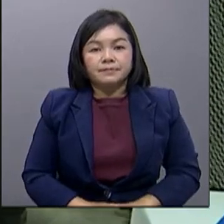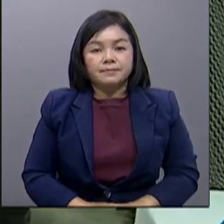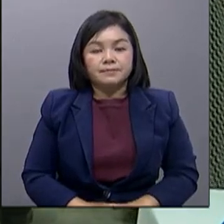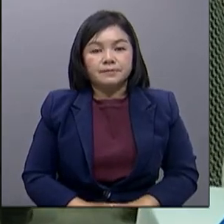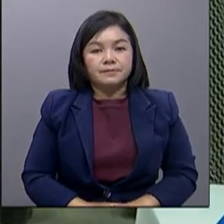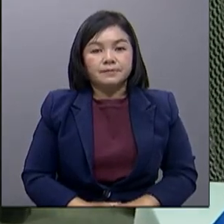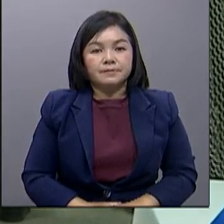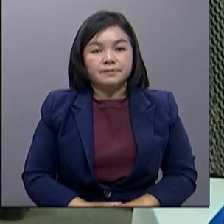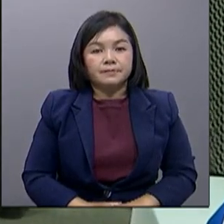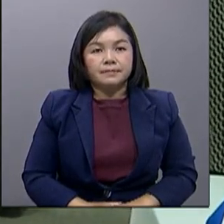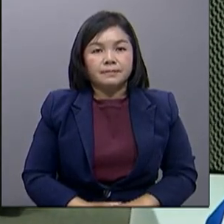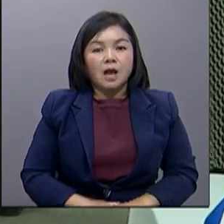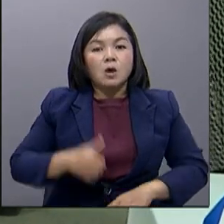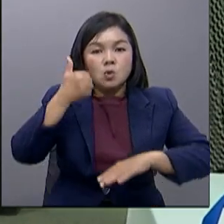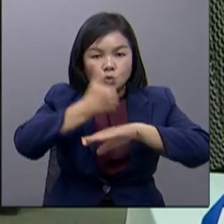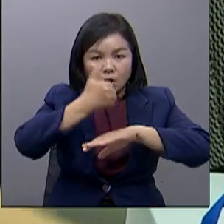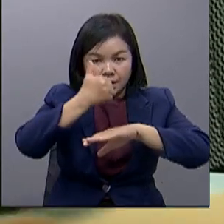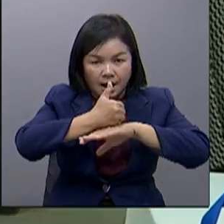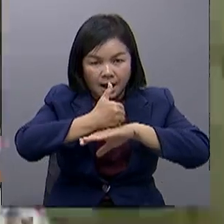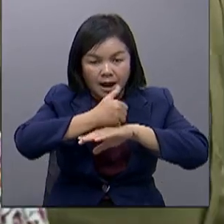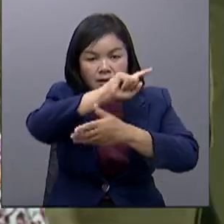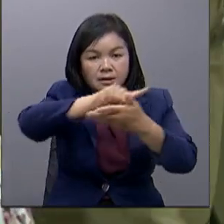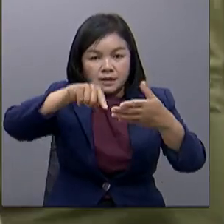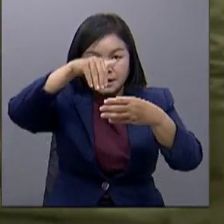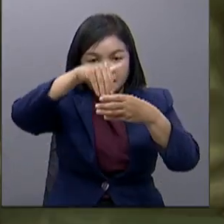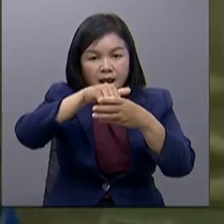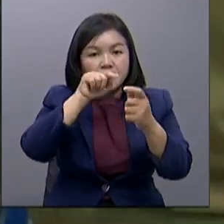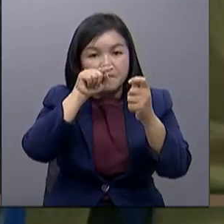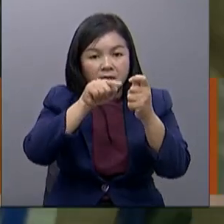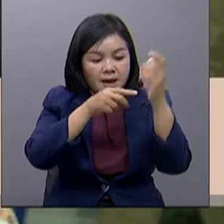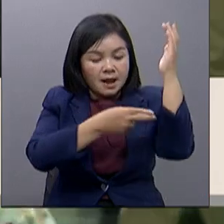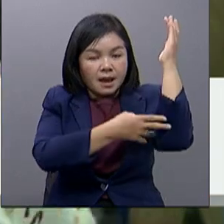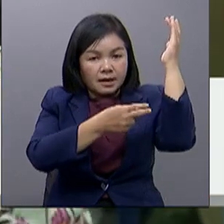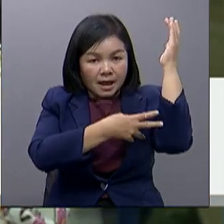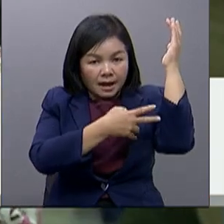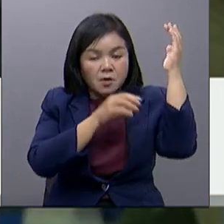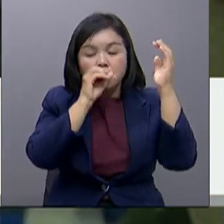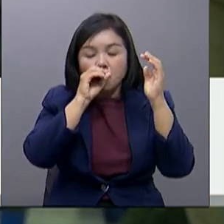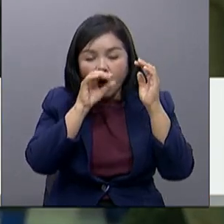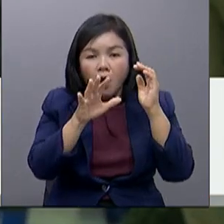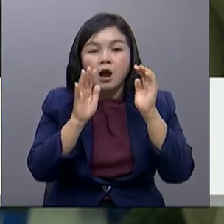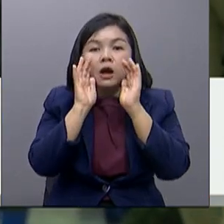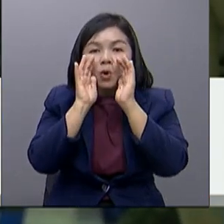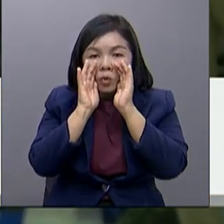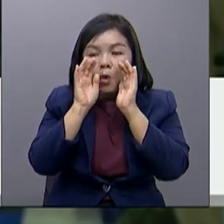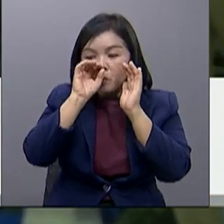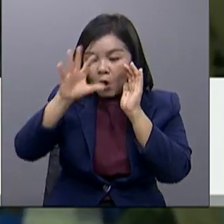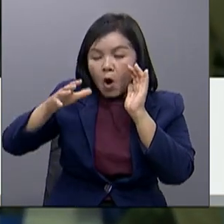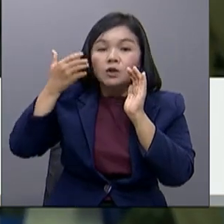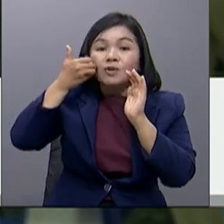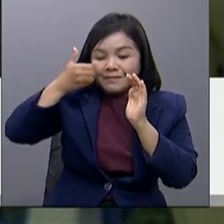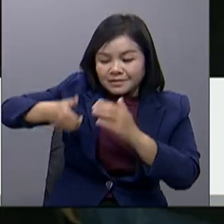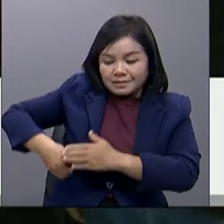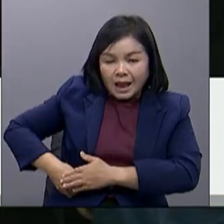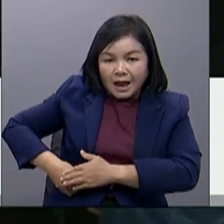ครับผู้อำนวยการการเลือกสวระดับอำเภอในอำเภอหาดใหญ่จังหวัดสงขลากำชับเกี่ยวกับเรื่องเครื่องมือสื่อสารกับผู้สมัครรับเลือก